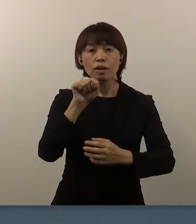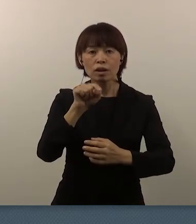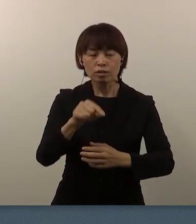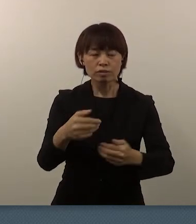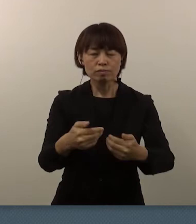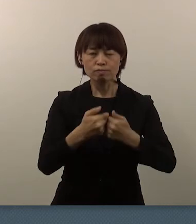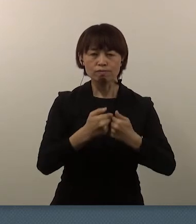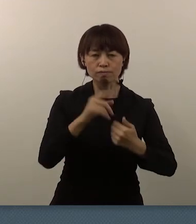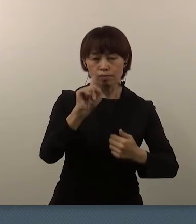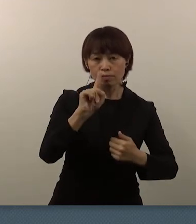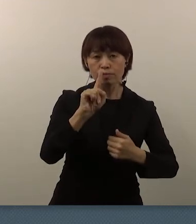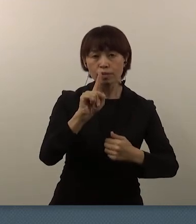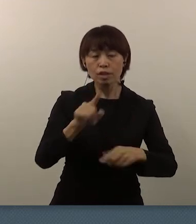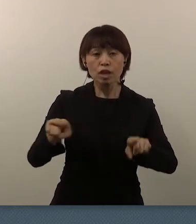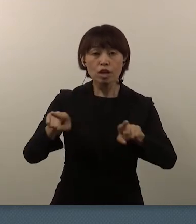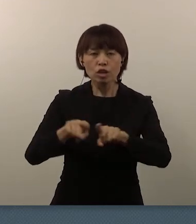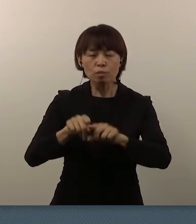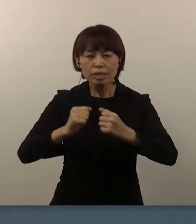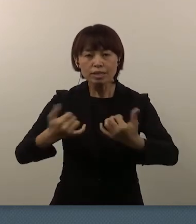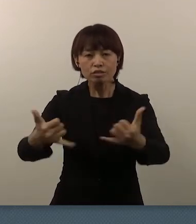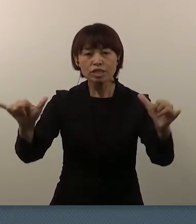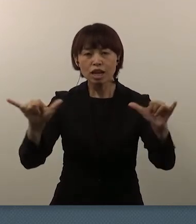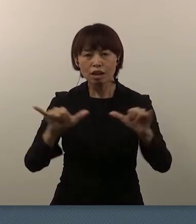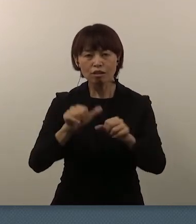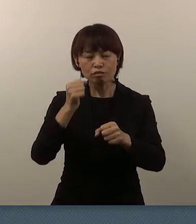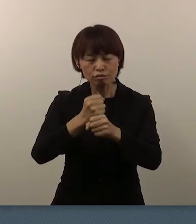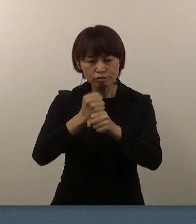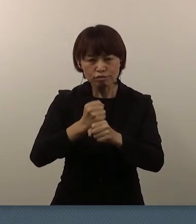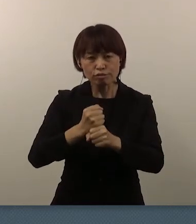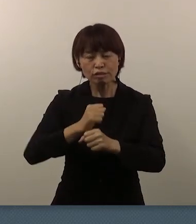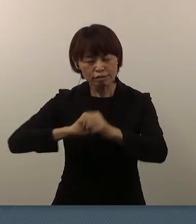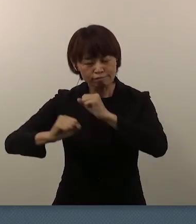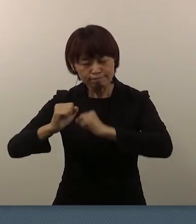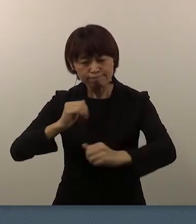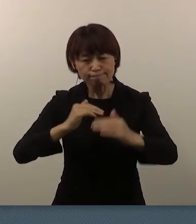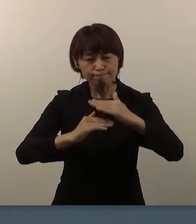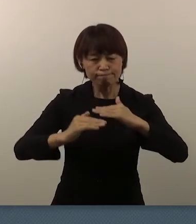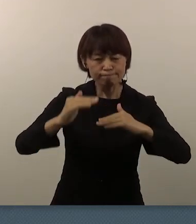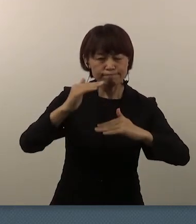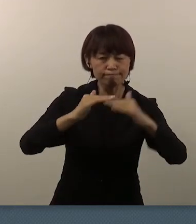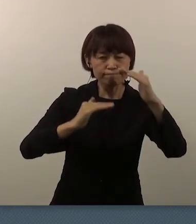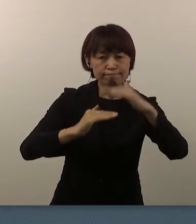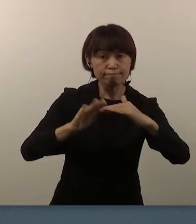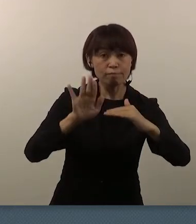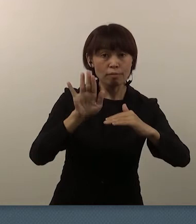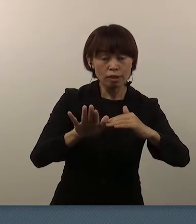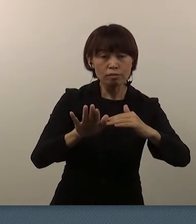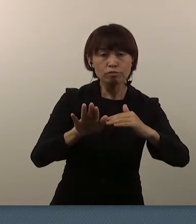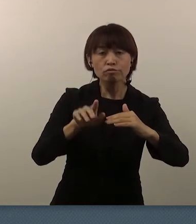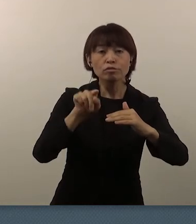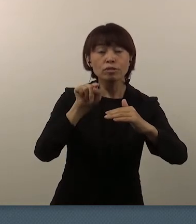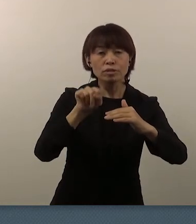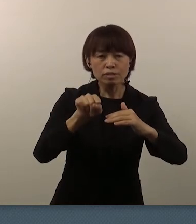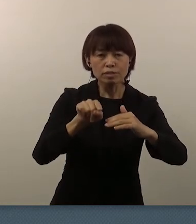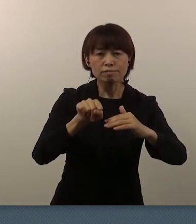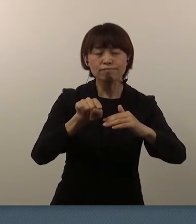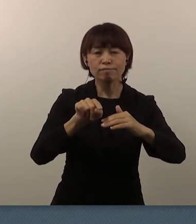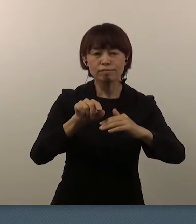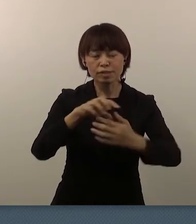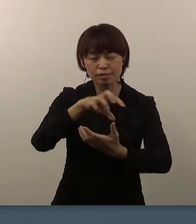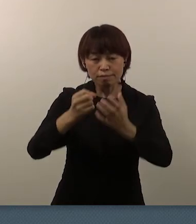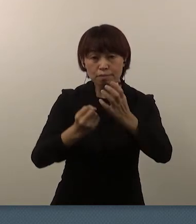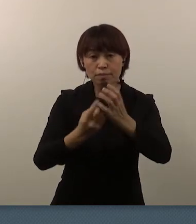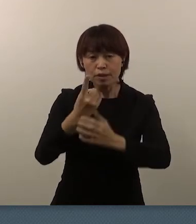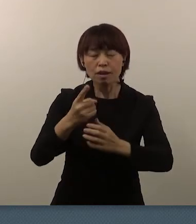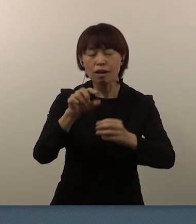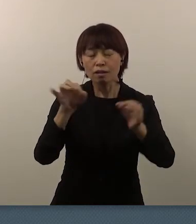生きる社会を作ろうとずっと我々呼びかけてしっかり積み重ねてきたものなのにもかかわらず、あれだけのそれを全てを踏みにじるような事件が起